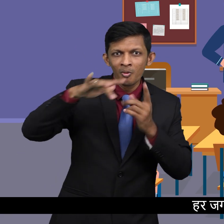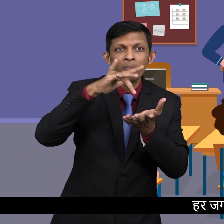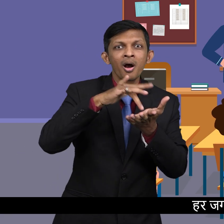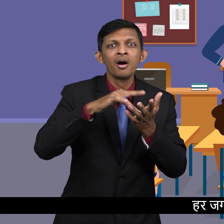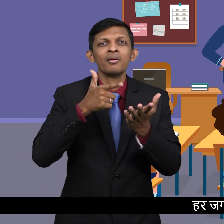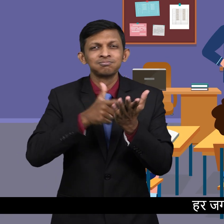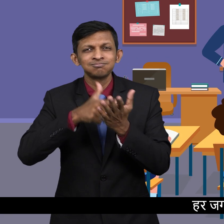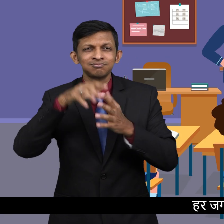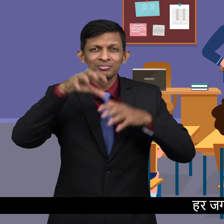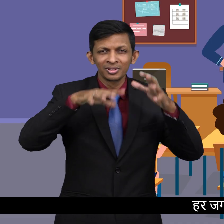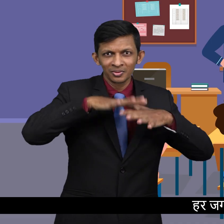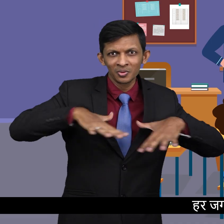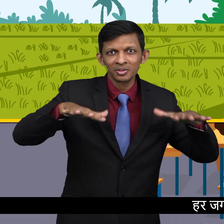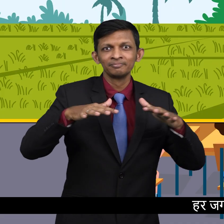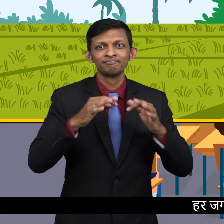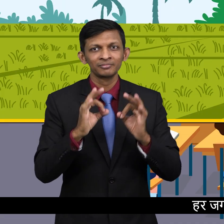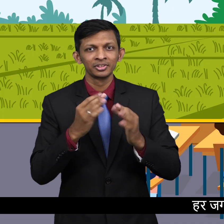थे।